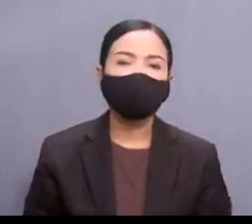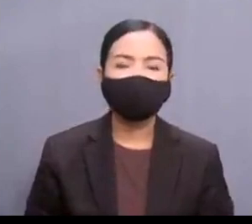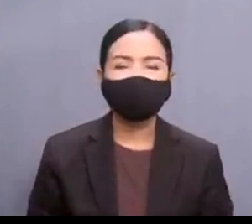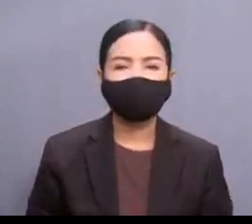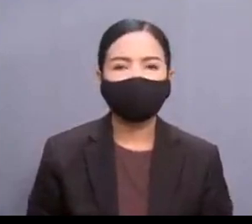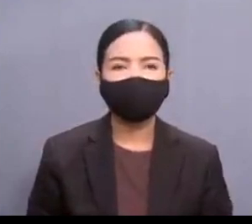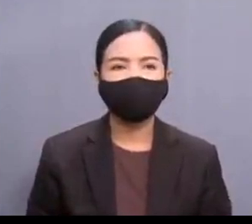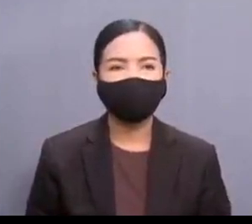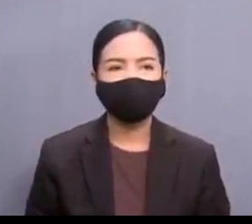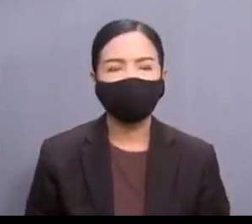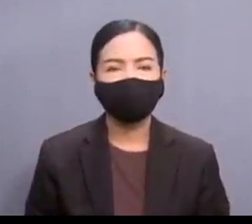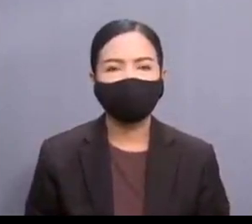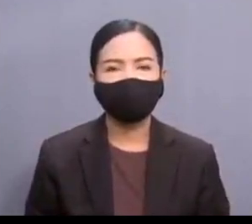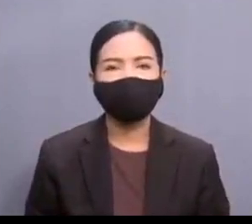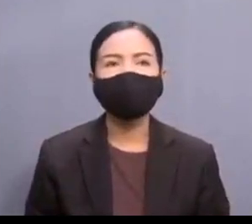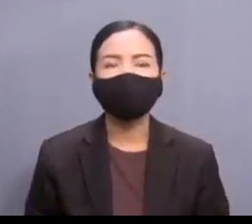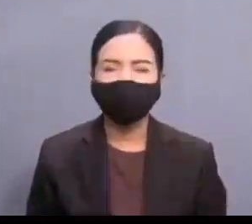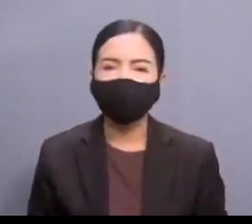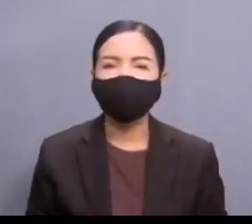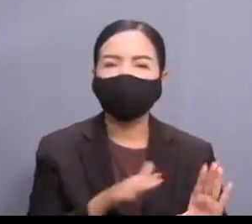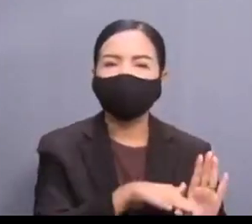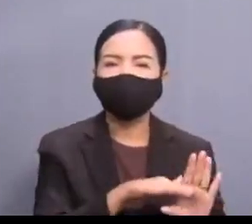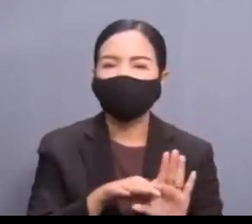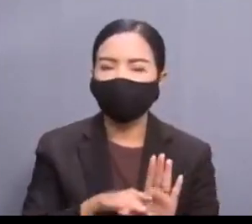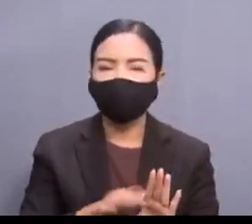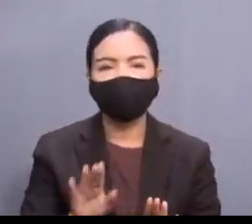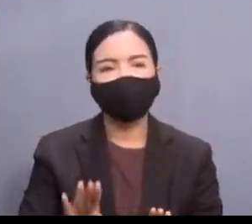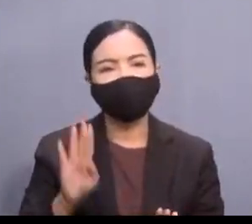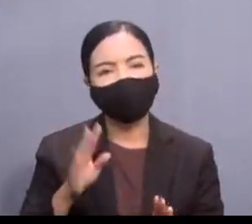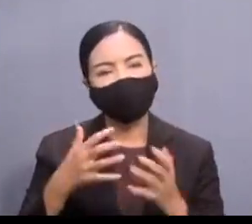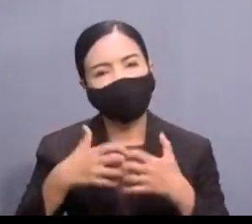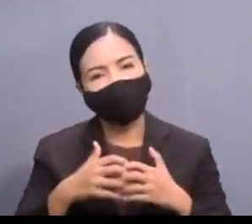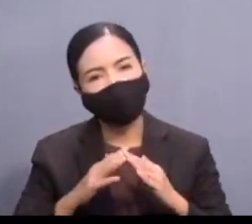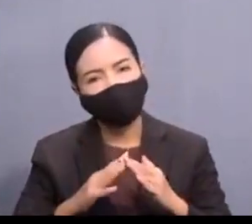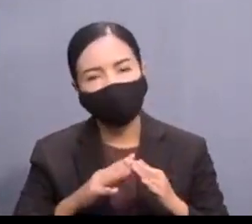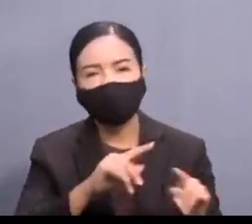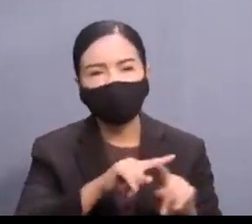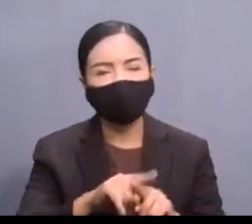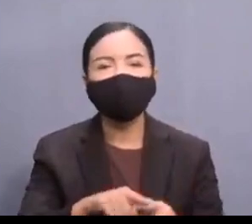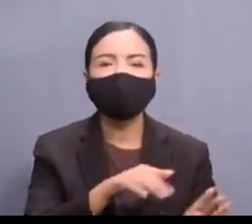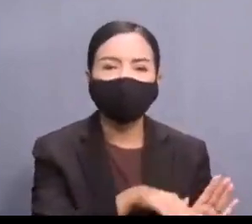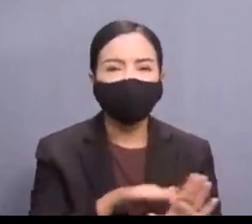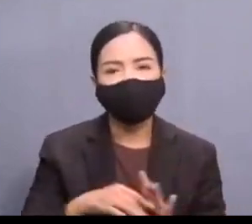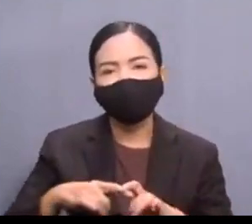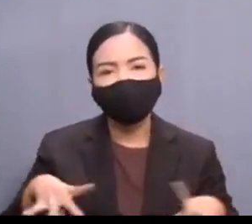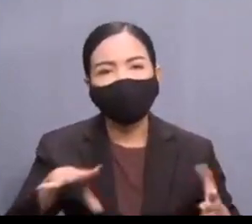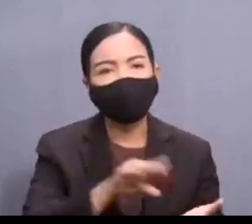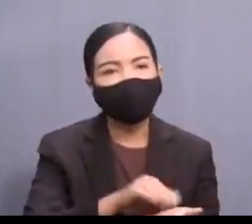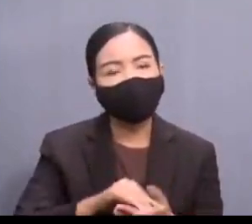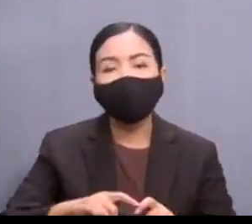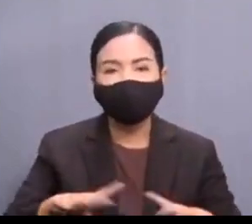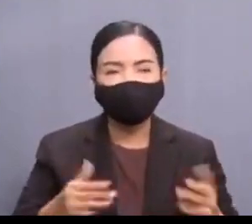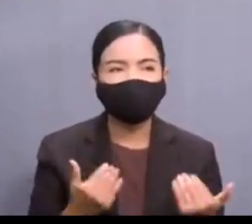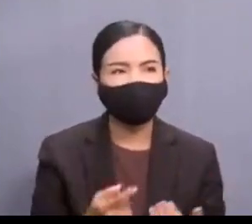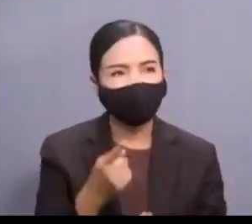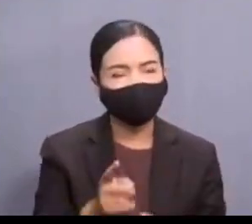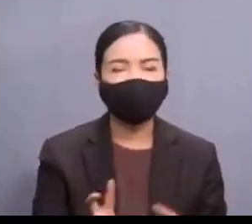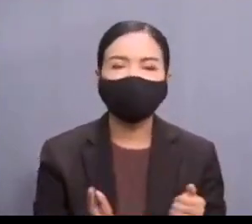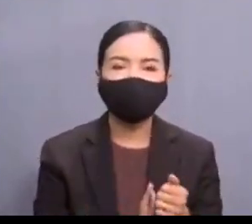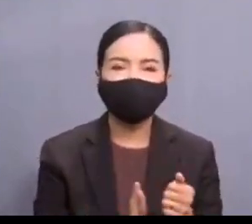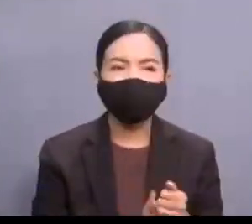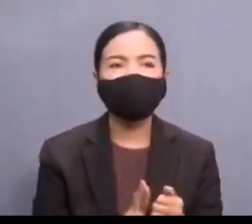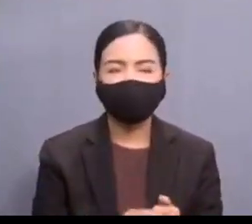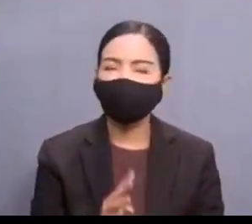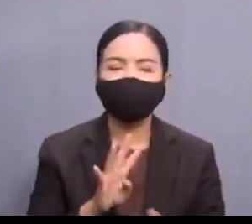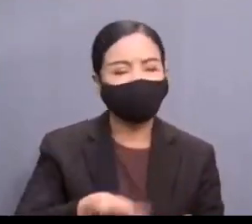เกิดไม่ตรงกันกับการลงทะเบียนของบริษัทห้างร้านต่างๆนะคะล่าสุดนะคะถ้าวงดนตรีอนุทินยังบอกว่า